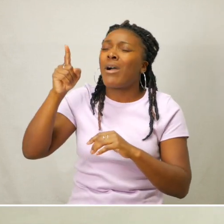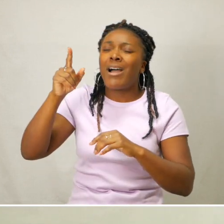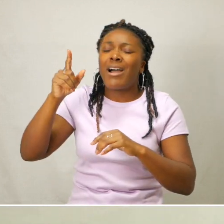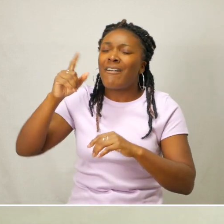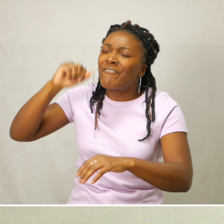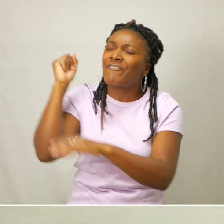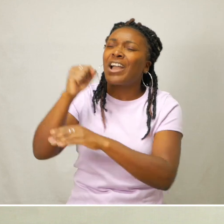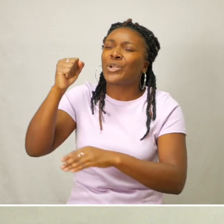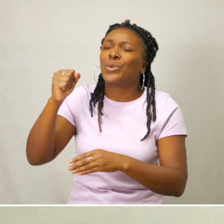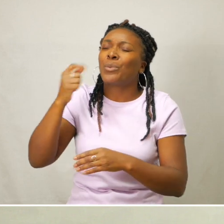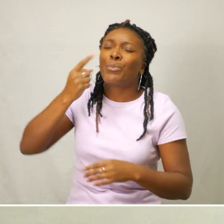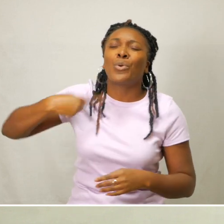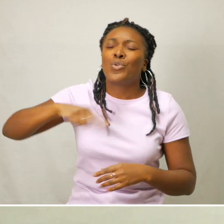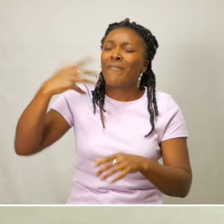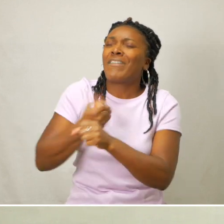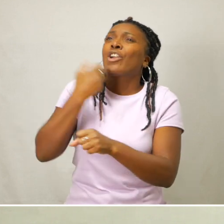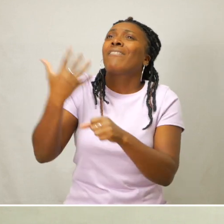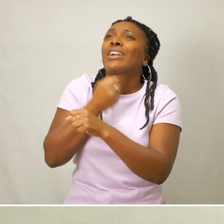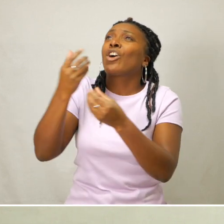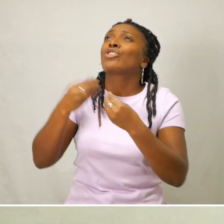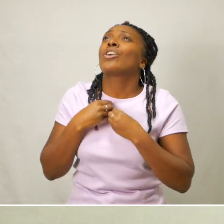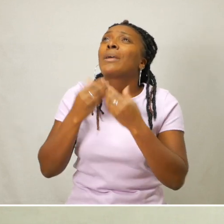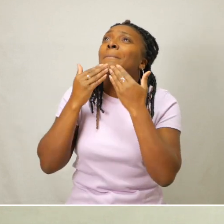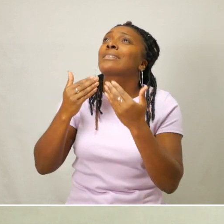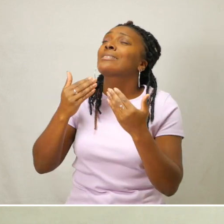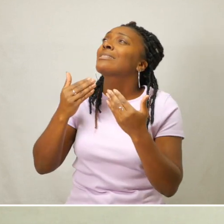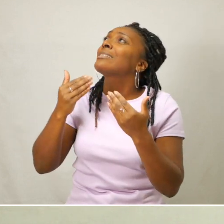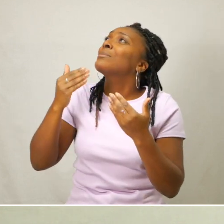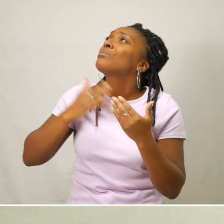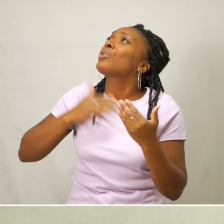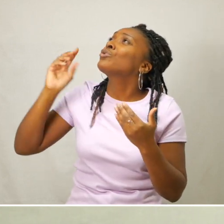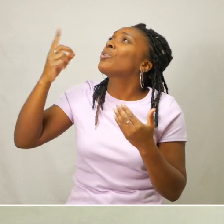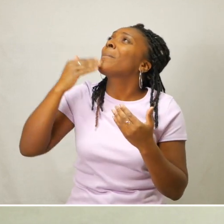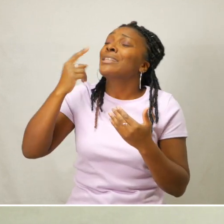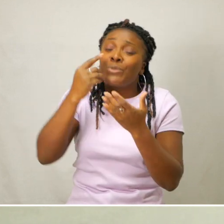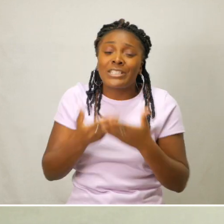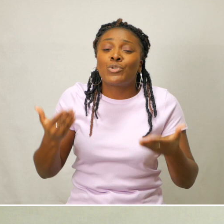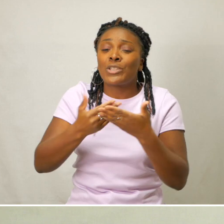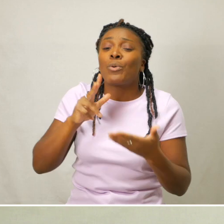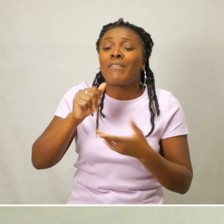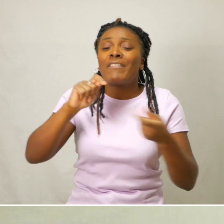aujourd'hui nous sommes des plus que vainqueurs en ton nom. Merci notre Dieu. Merci pour les situations qui vont changer aujourd'hui